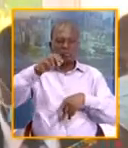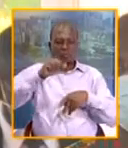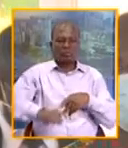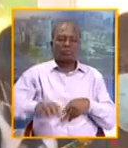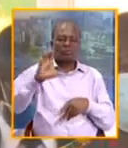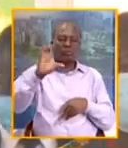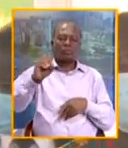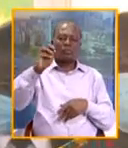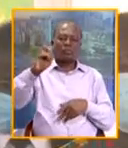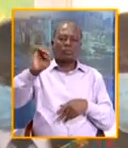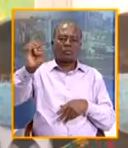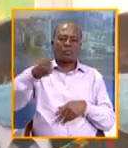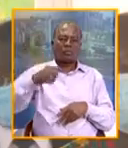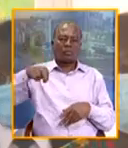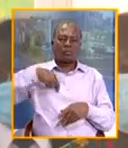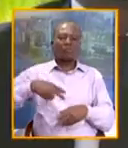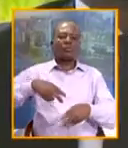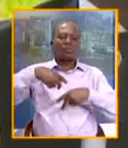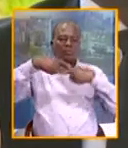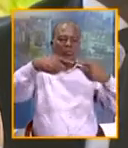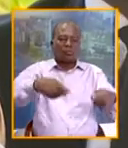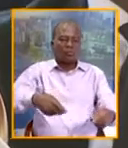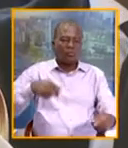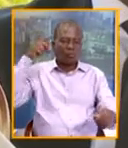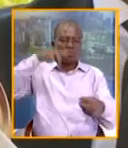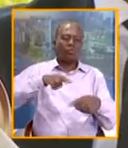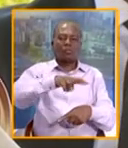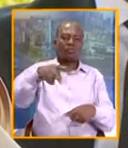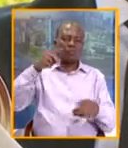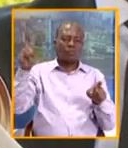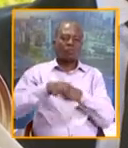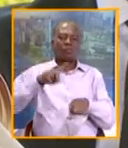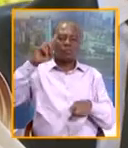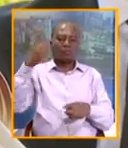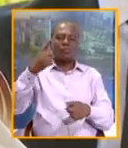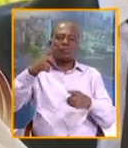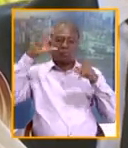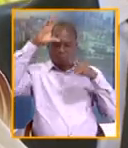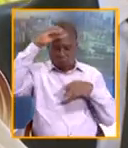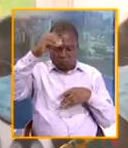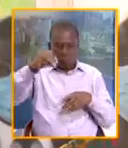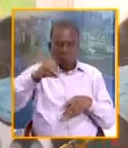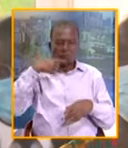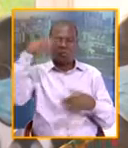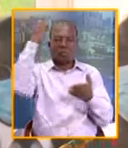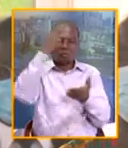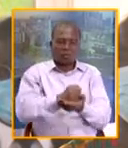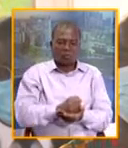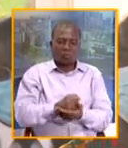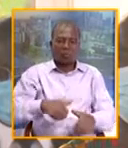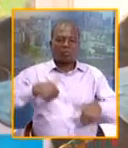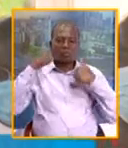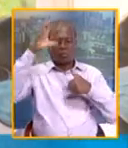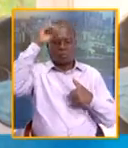y sommes a couru vers vous comme un seul homme pour vous affirmer excellence monsieur le